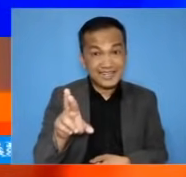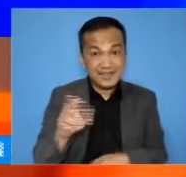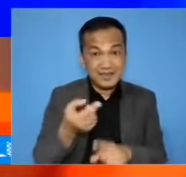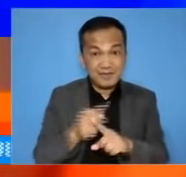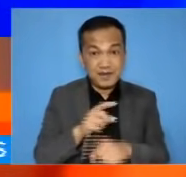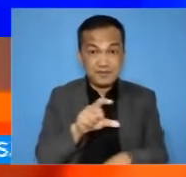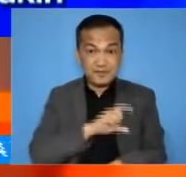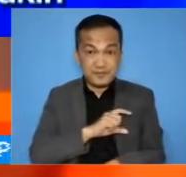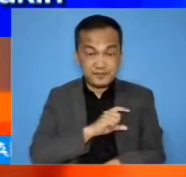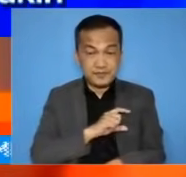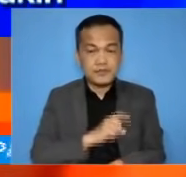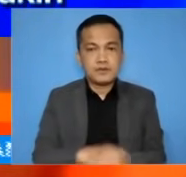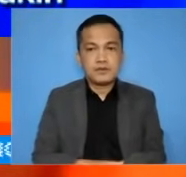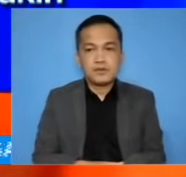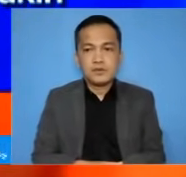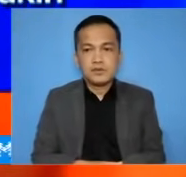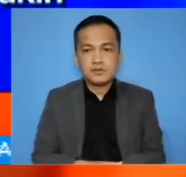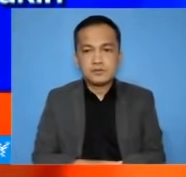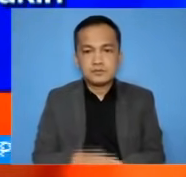enforcer.